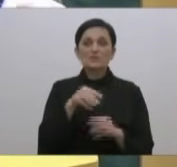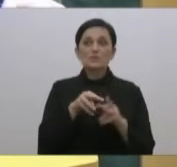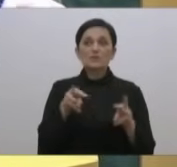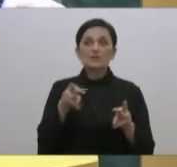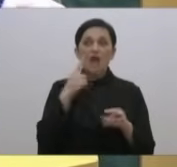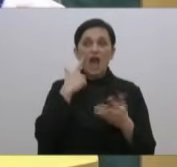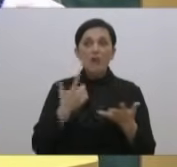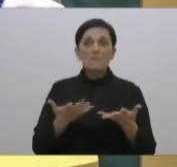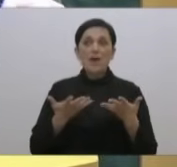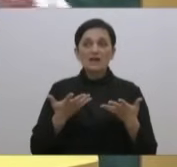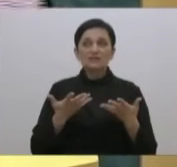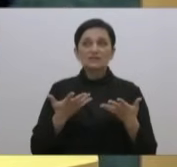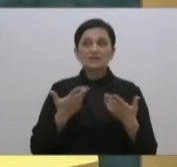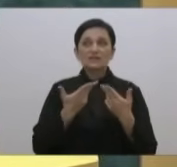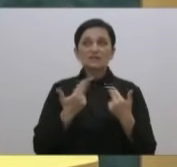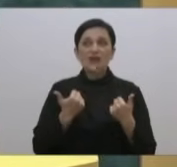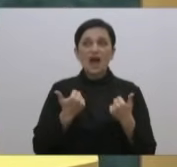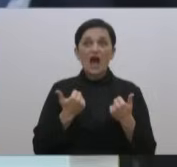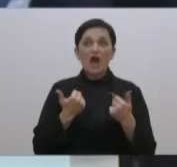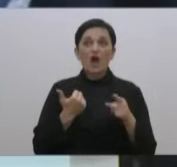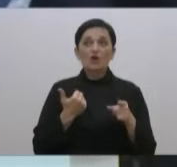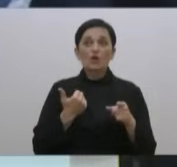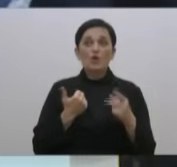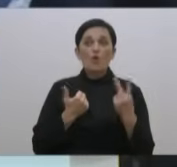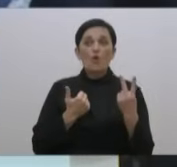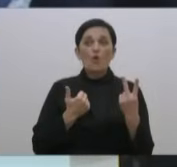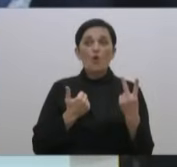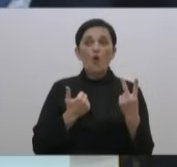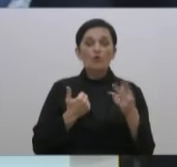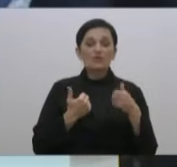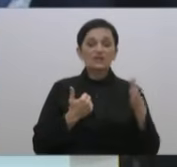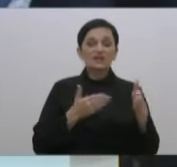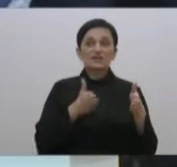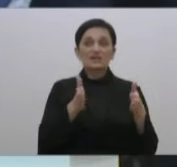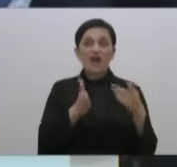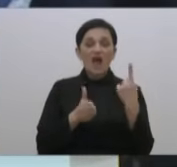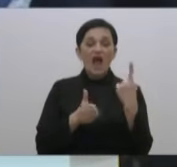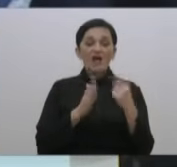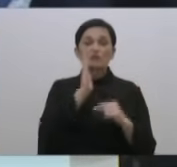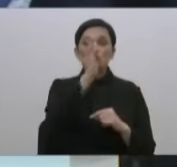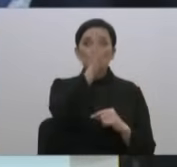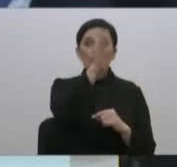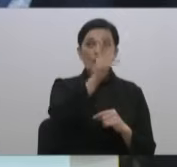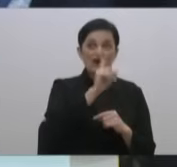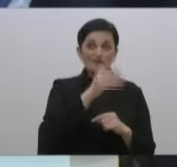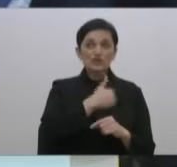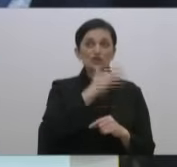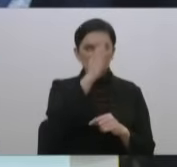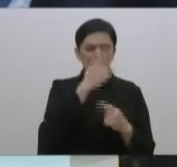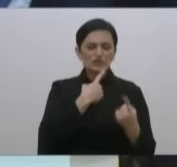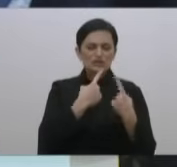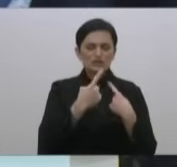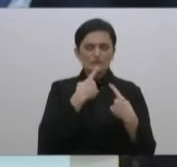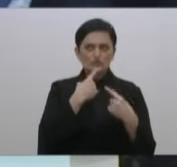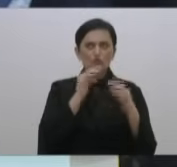premierul bise efecti, da amas or racurs și ganui hilau. Deci, da, ikneba, mamaval și da amaze, imediat ne-a tuisa ubre,